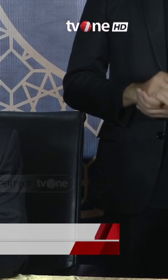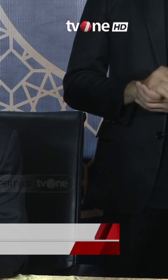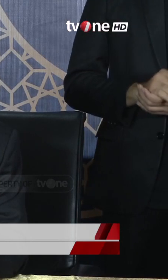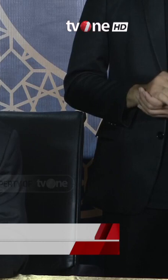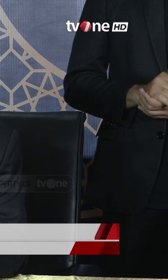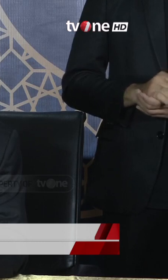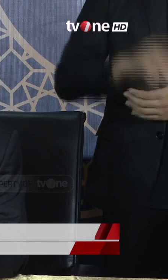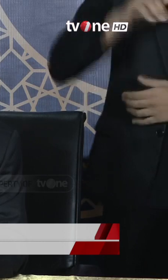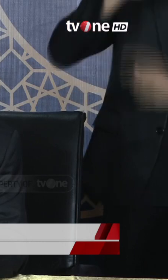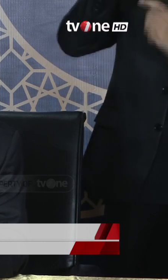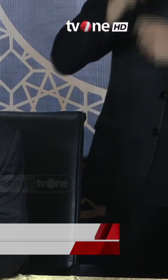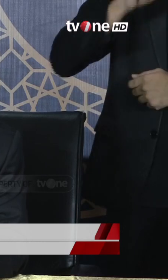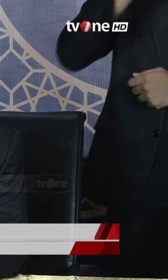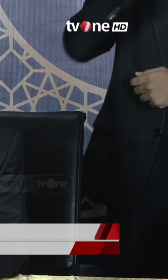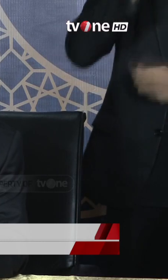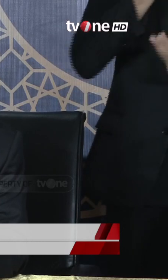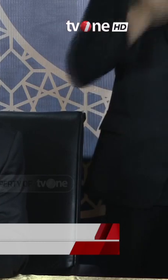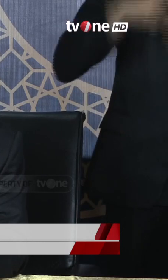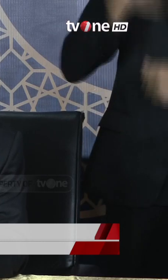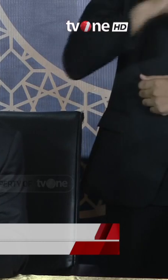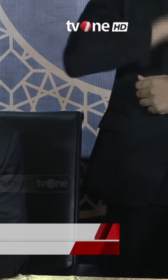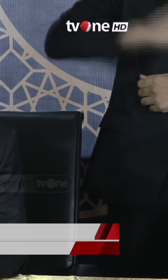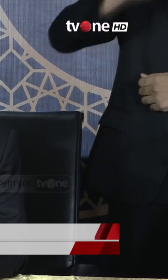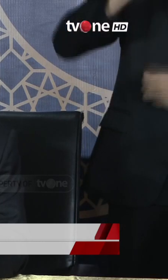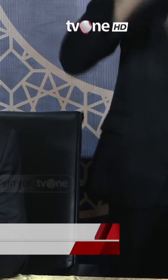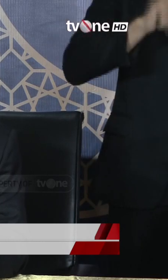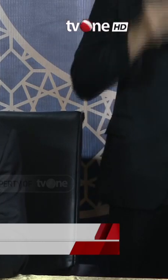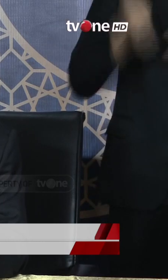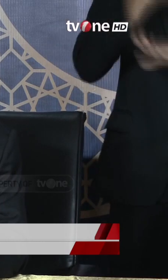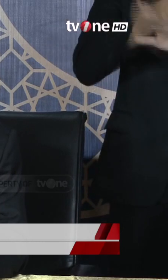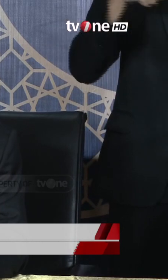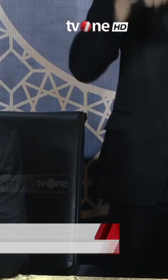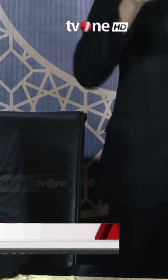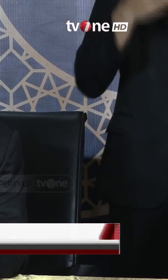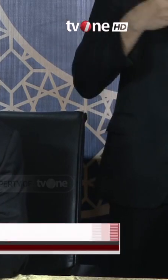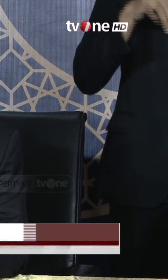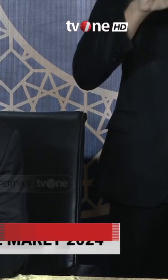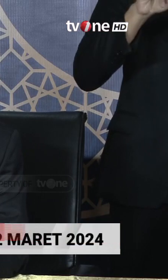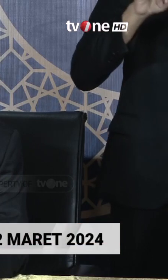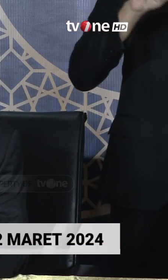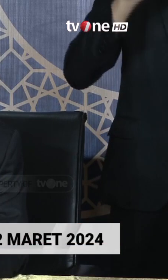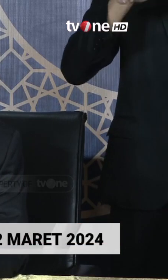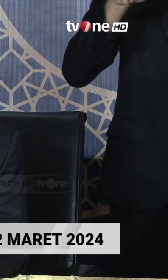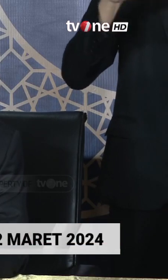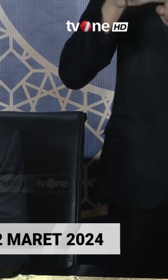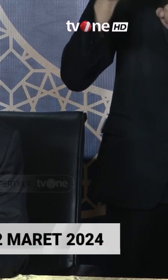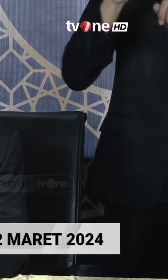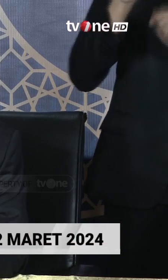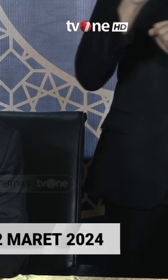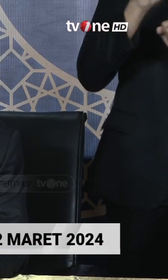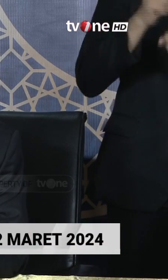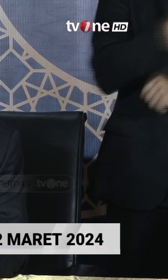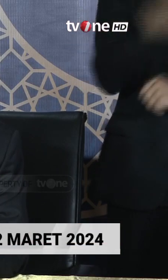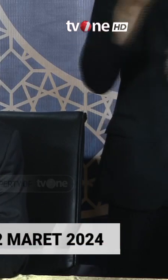Menteri Agama, Bapak Dirjen, Bapak Ketua Komisi 8 DPR RI, dan para hadirin